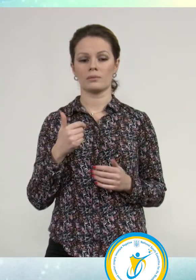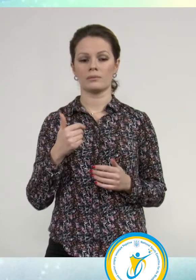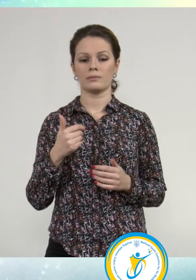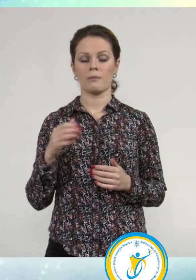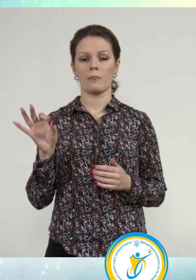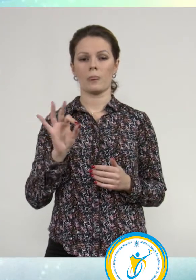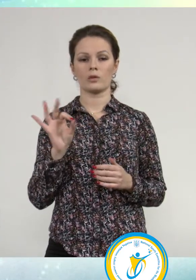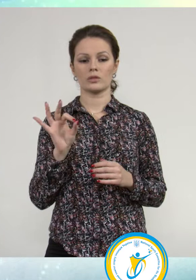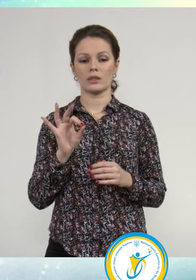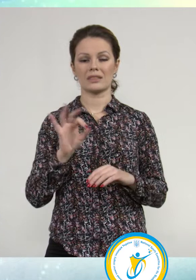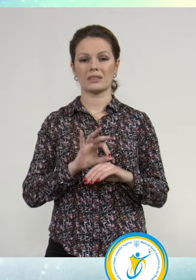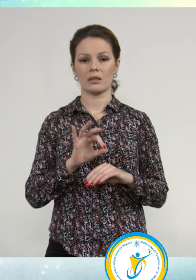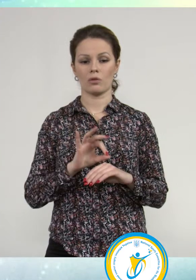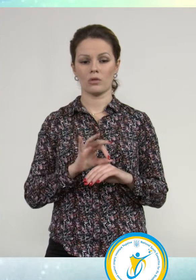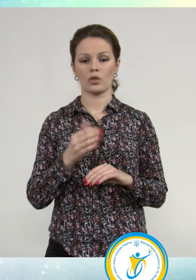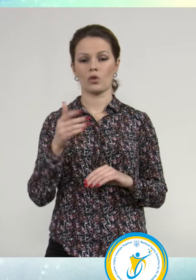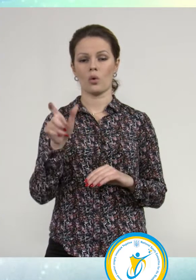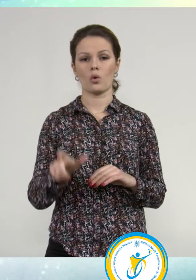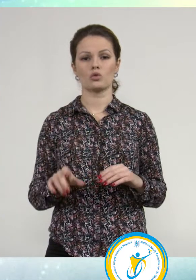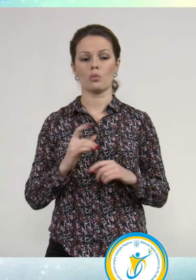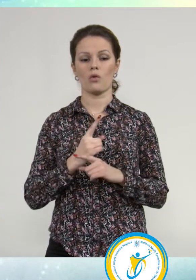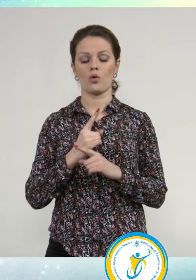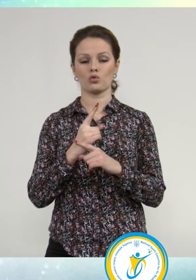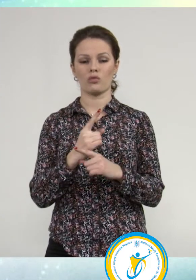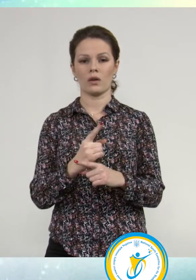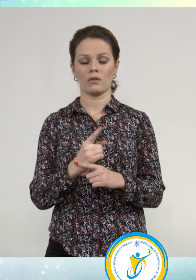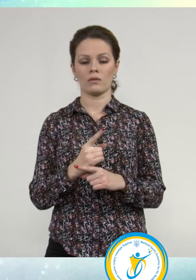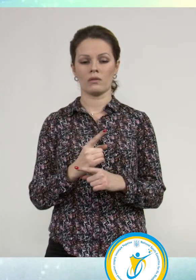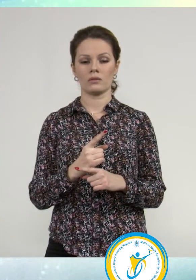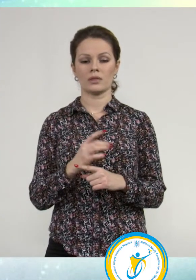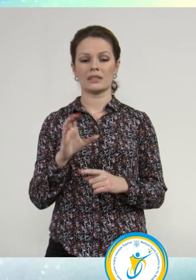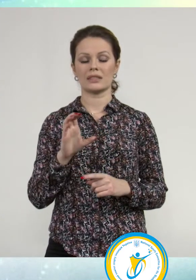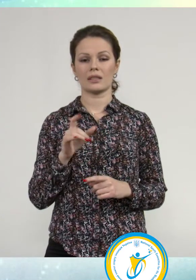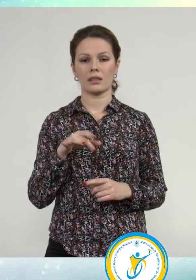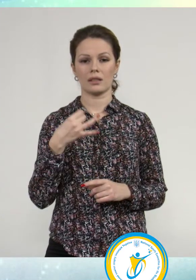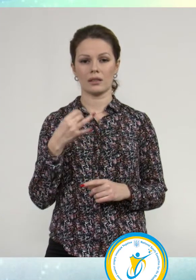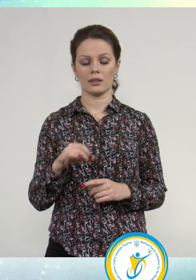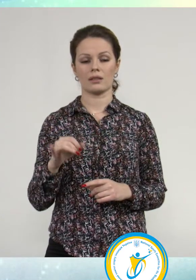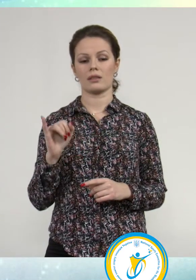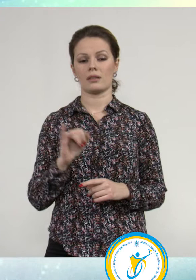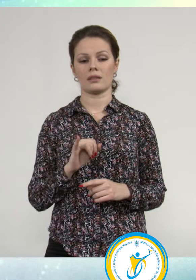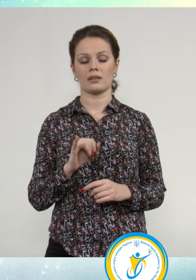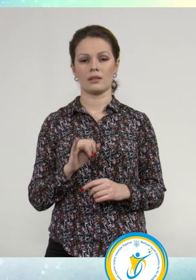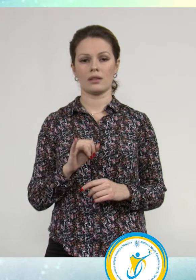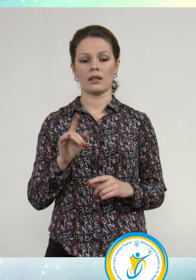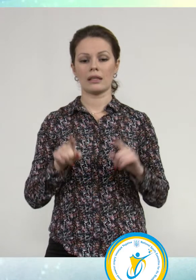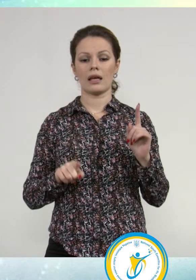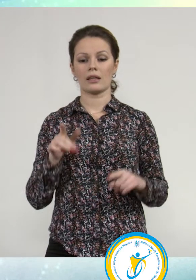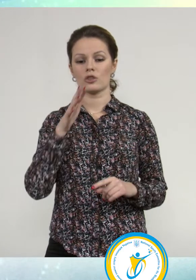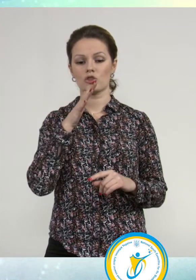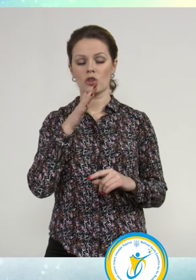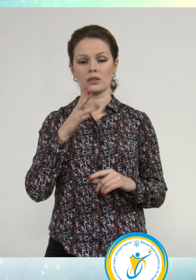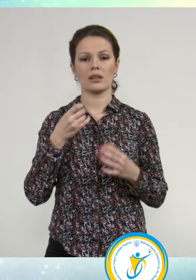його супроводжував Сергій, і деякий час, певний, не дозволяли тренуватися. Вони